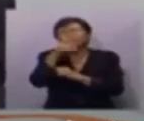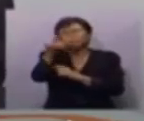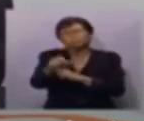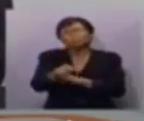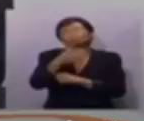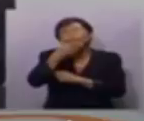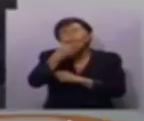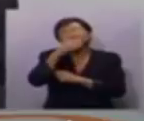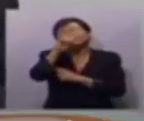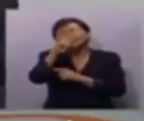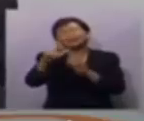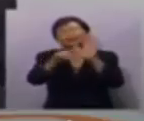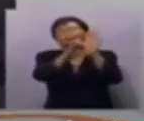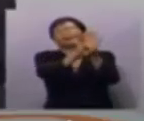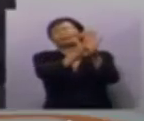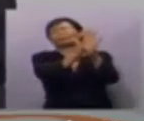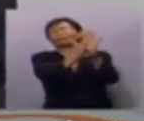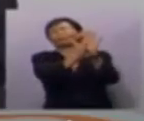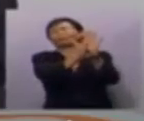ikon ataupun